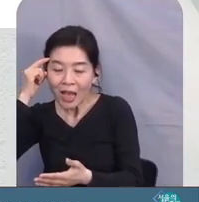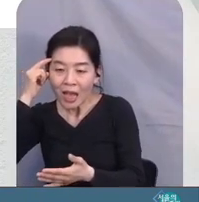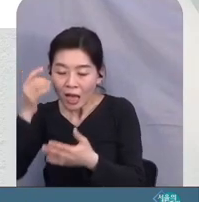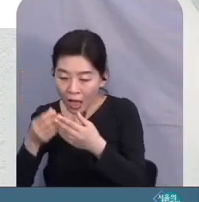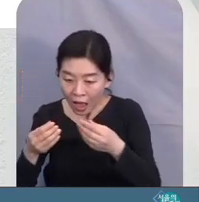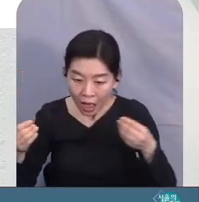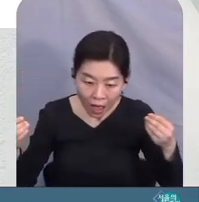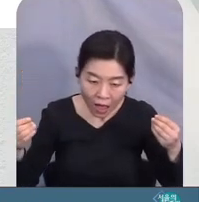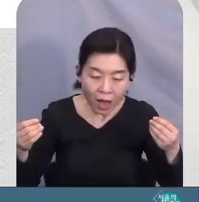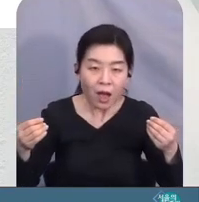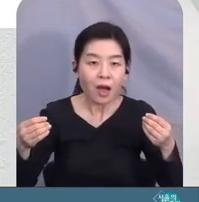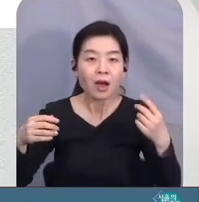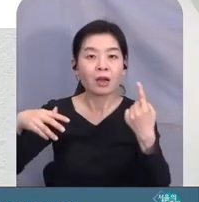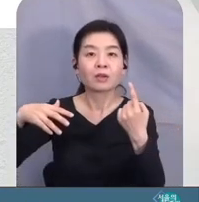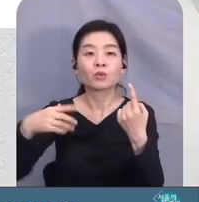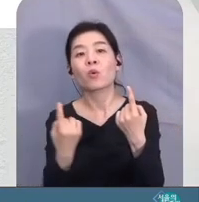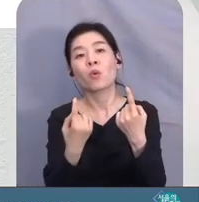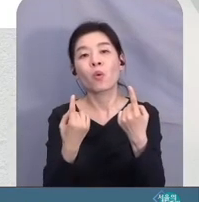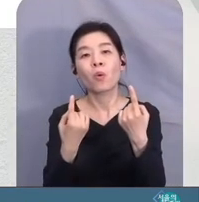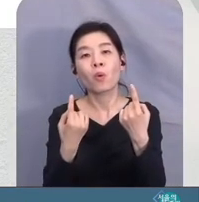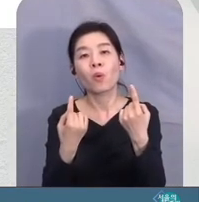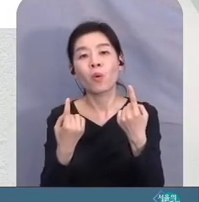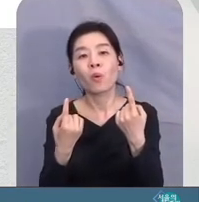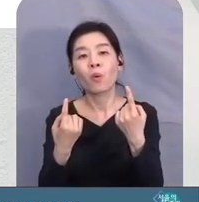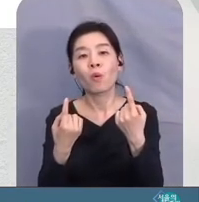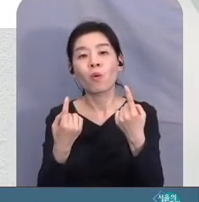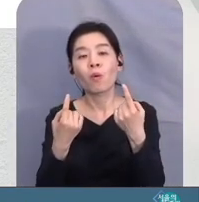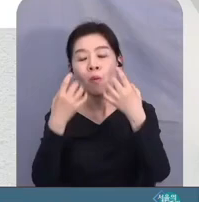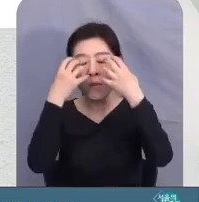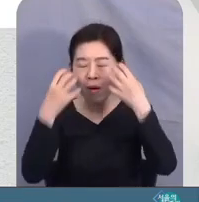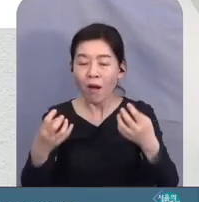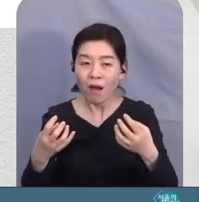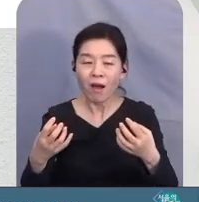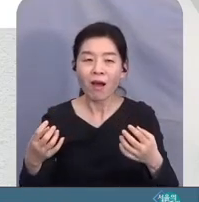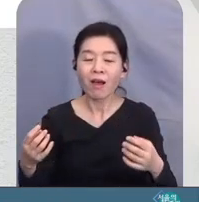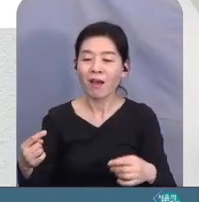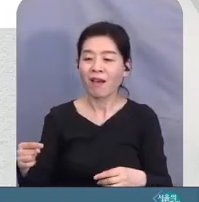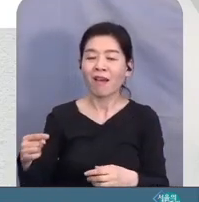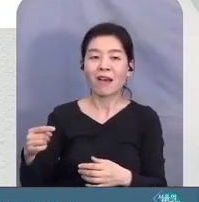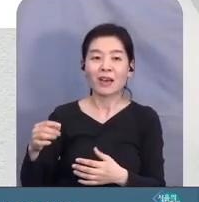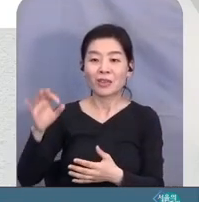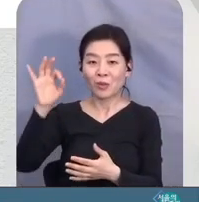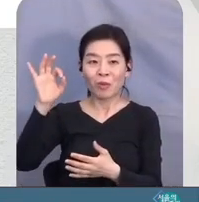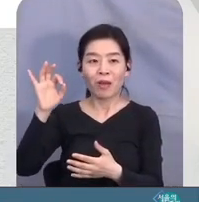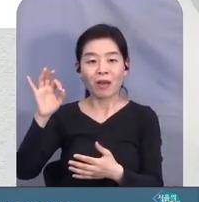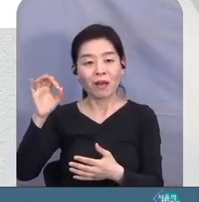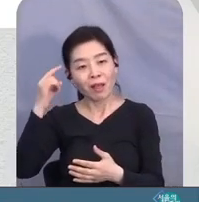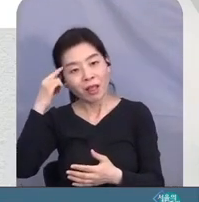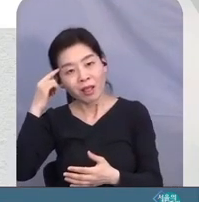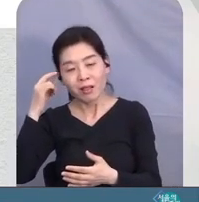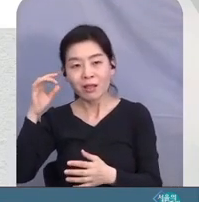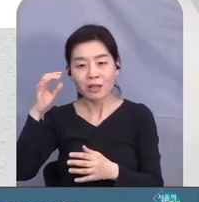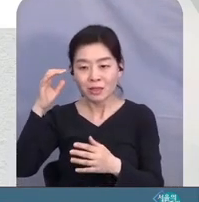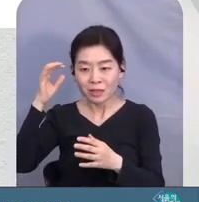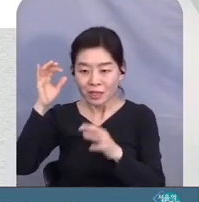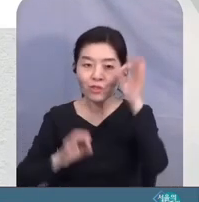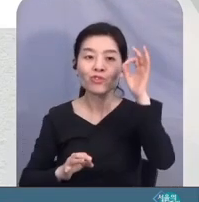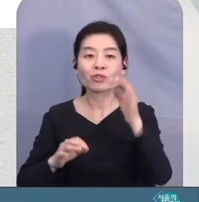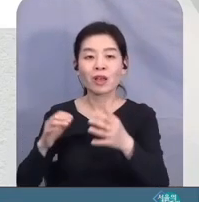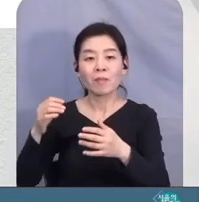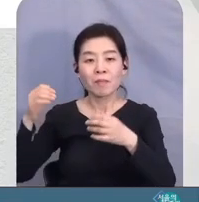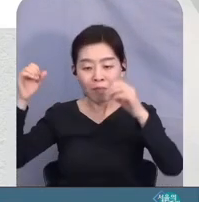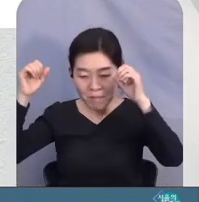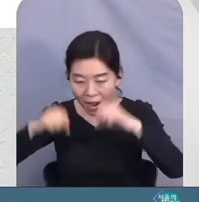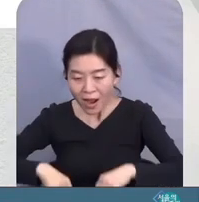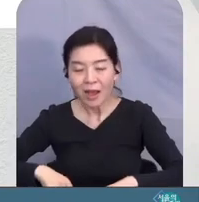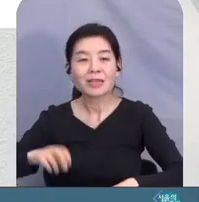조 단위로 들어가는 거예요. 조 단위로. 그럼 망했잖아요. 그럼 계획을 바꿔야 될 거 아니에요. 안 바꾸고 그냥